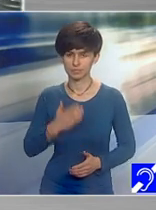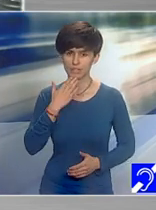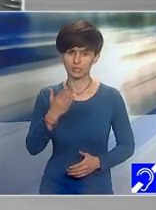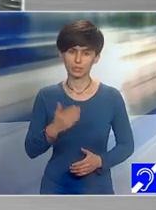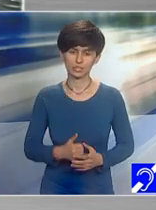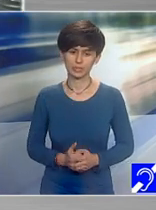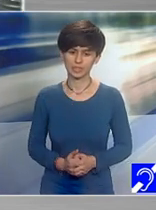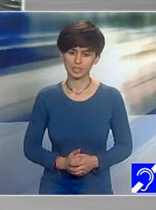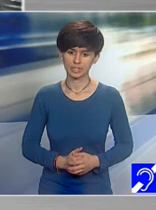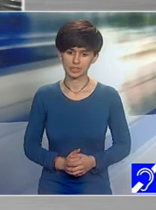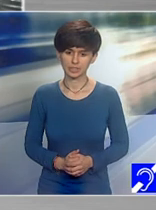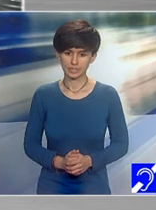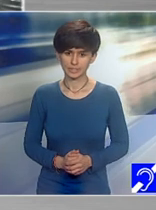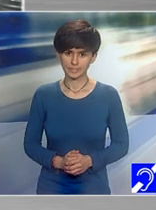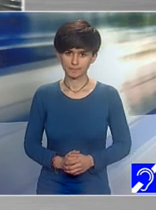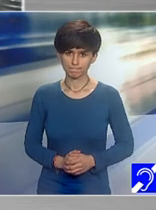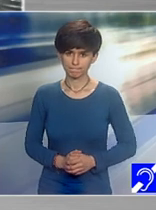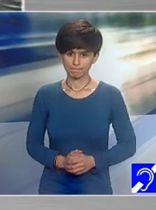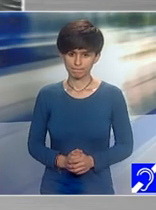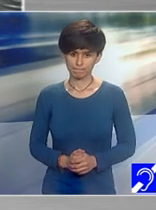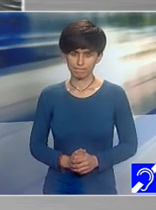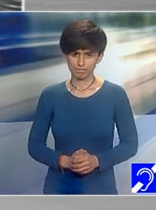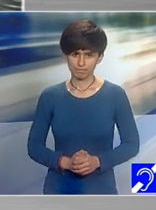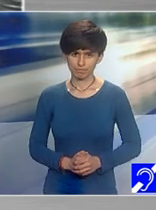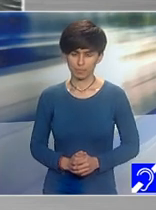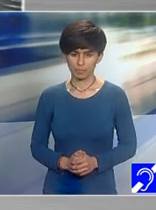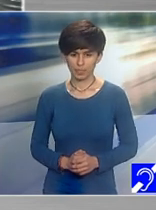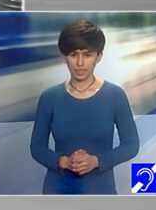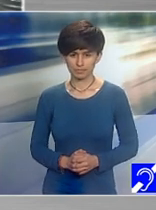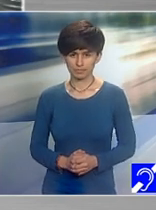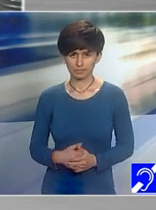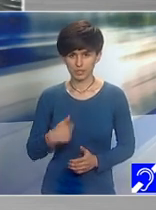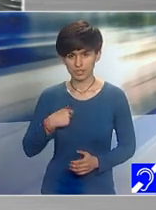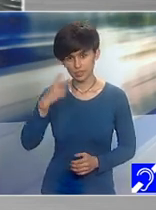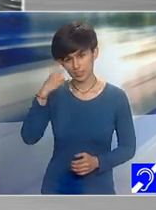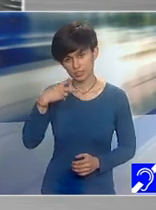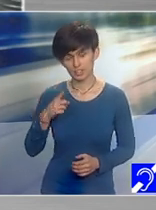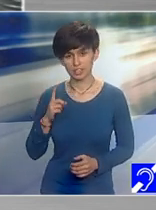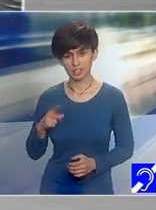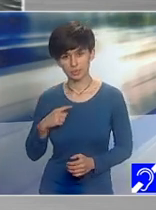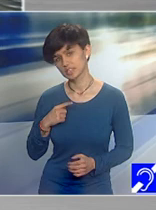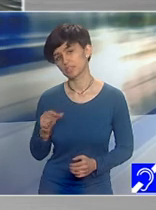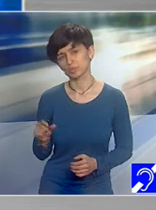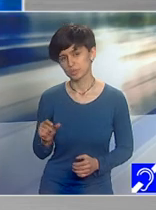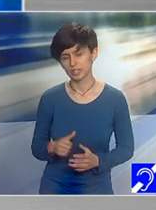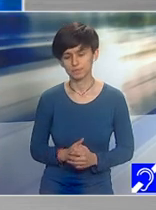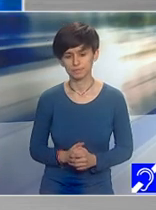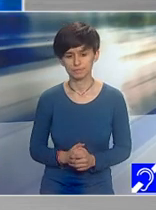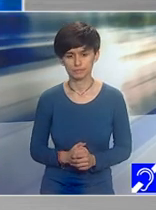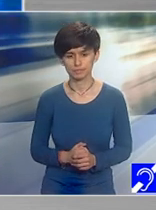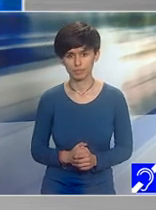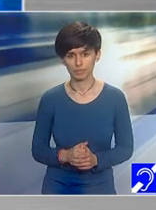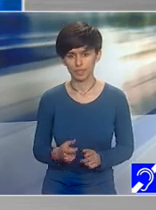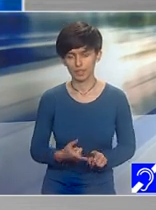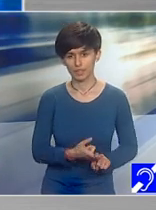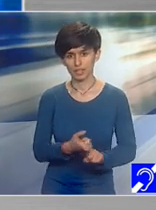foarte mult, domnul Șurubaru. Închideți, practic, această sesiune de dezbatere. Am înțeles și să înțeleg că trebuie să fiu foarte succint. Aș face un pic